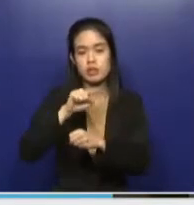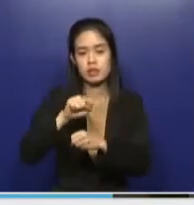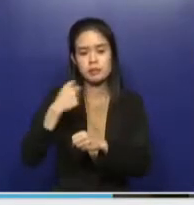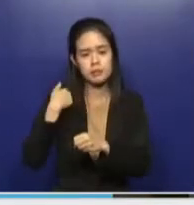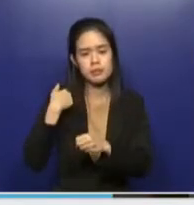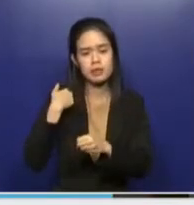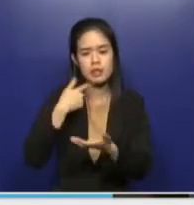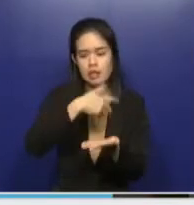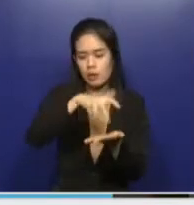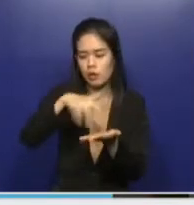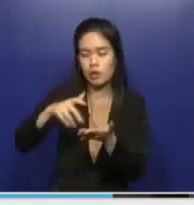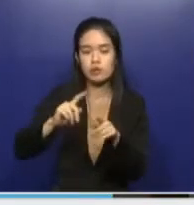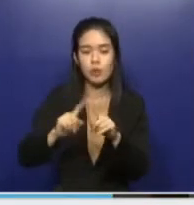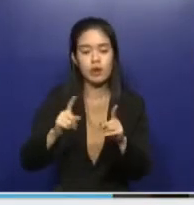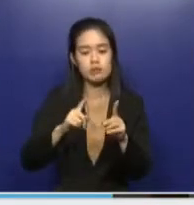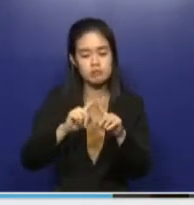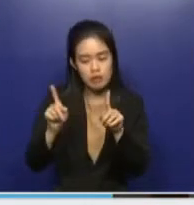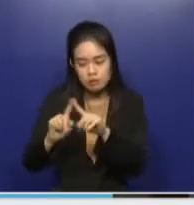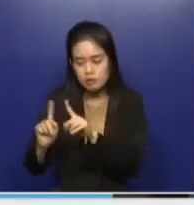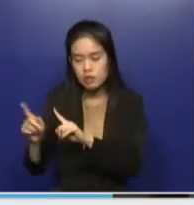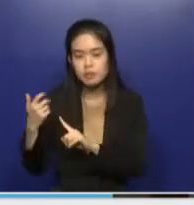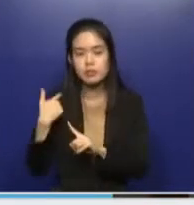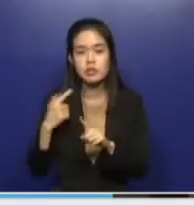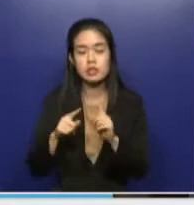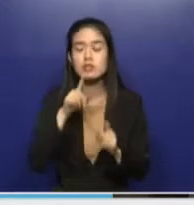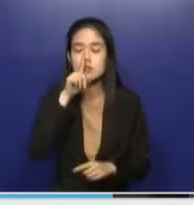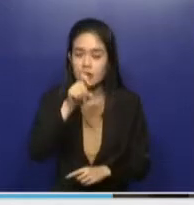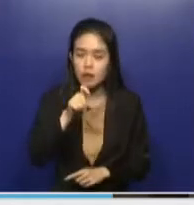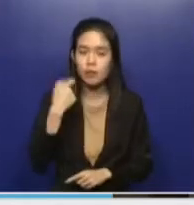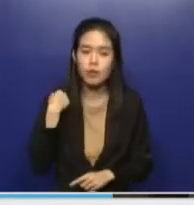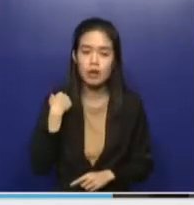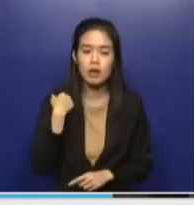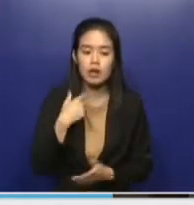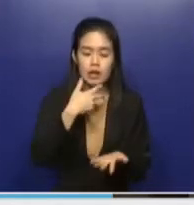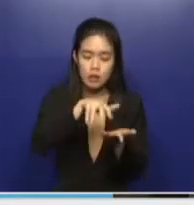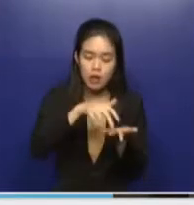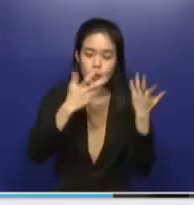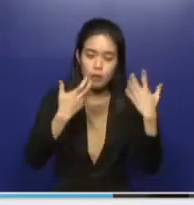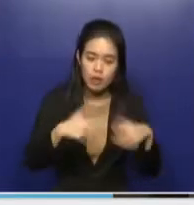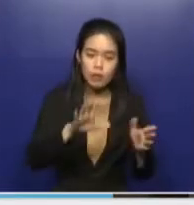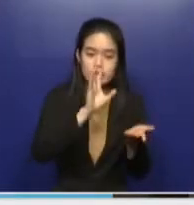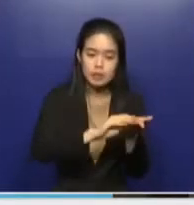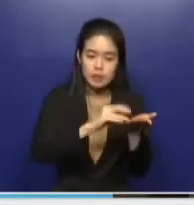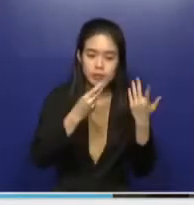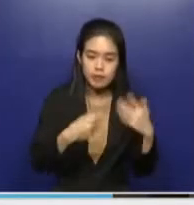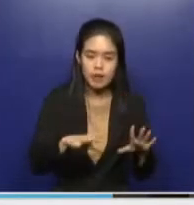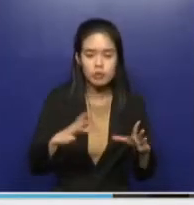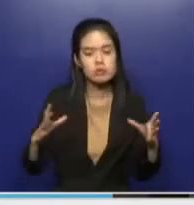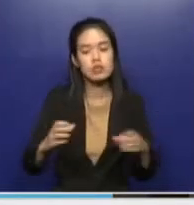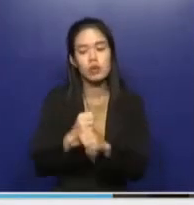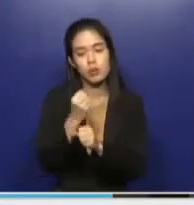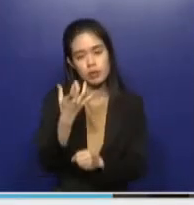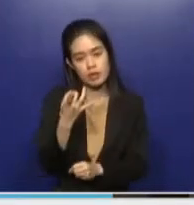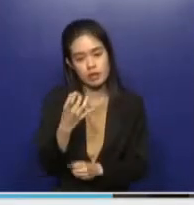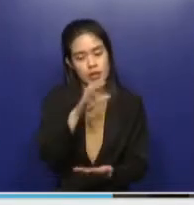ดแย้งกันคำถามก็คือท่านจะตีความความขัดแย้งของข้อมูลเหล่านั้นอย่างไรครับไม่ใช่ว่าท่านเลือก